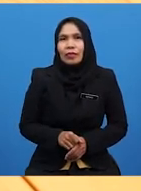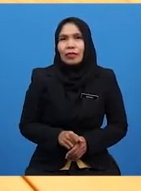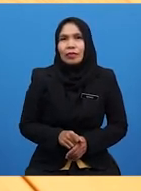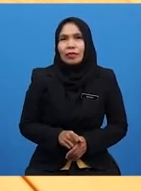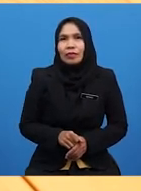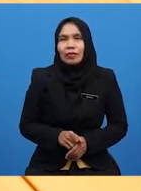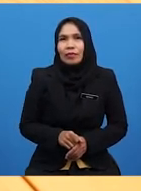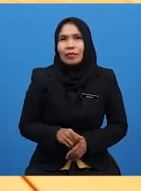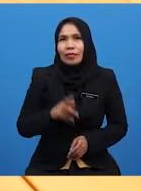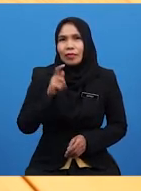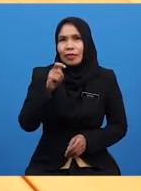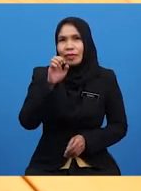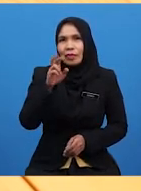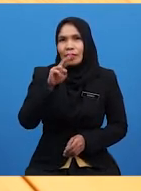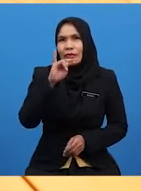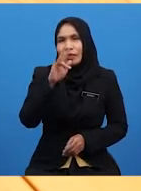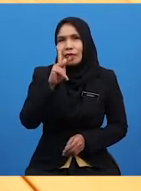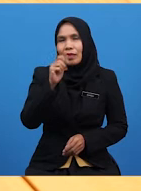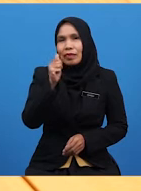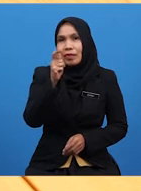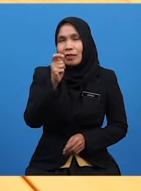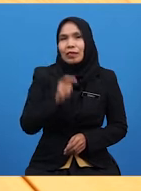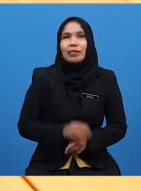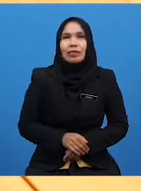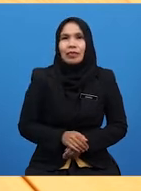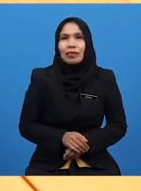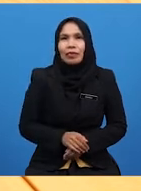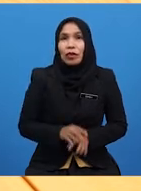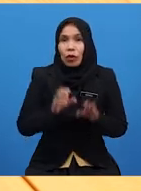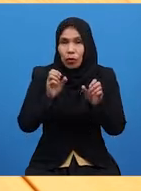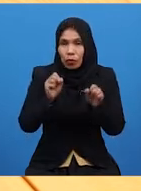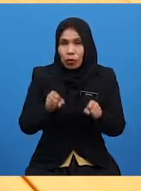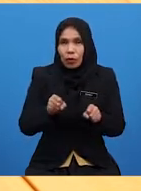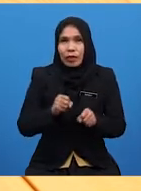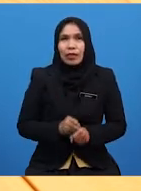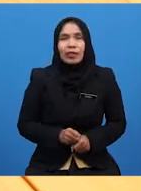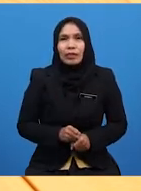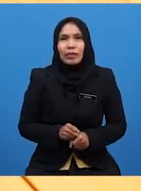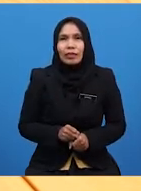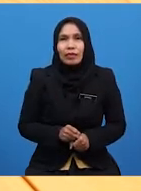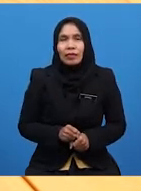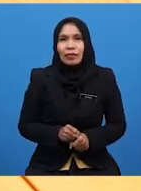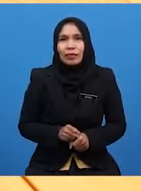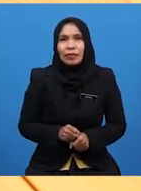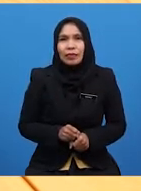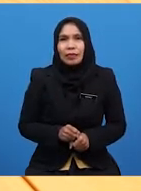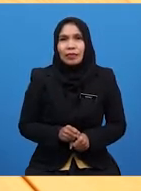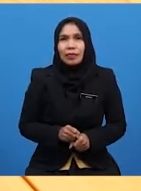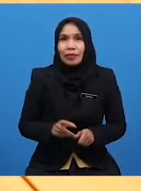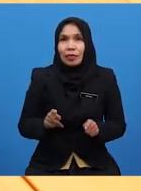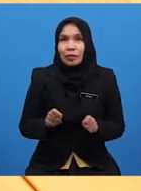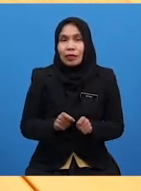real mampu dilembutkan dengan unsur organik seperti dekorasi bunga-bungaan yang